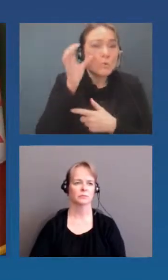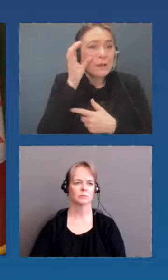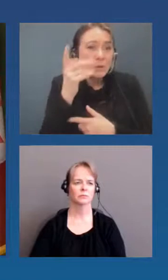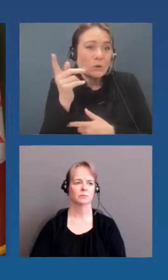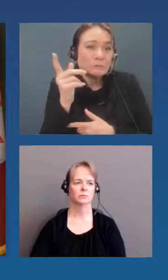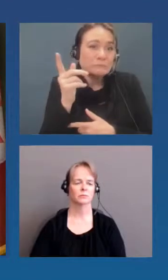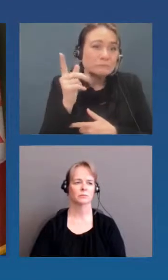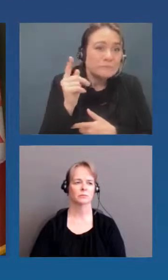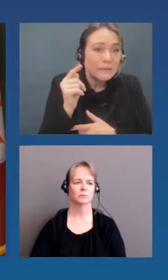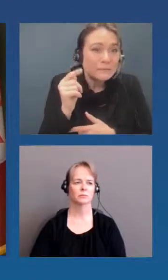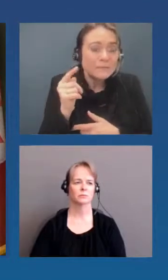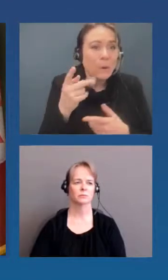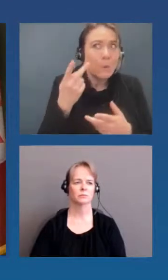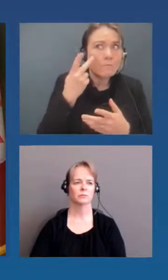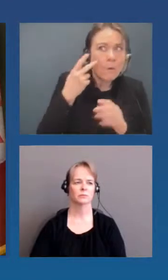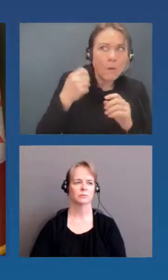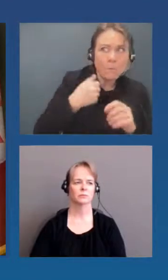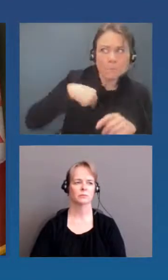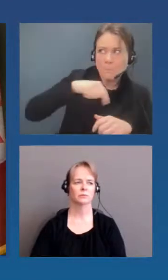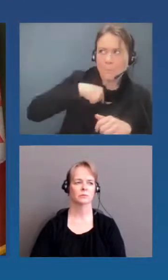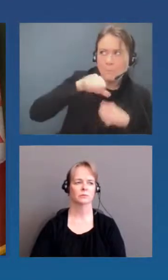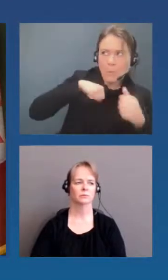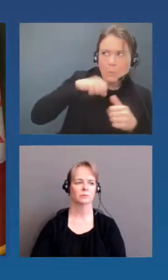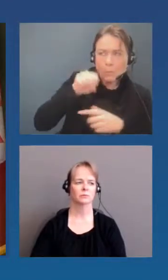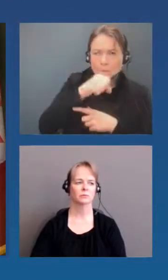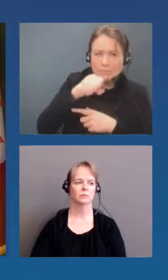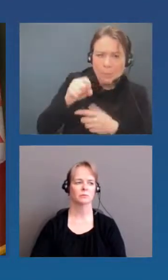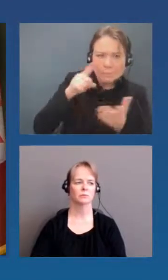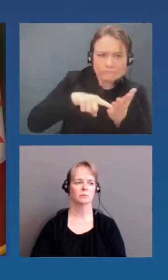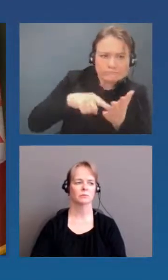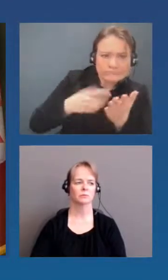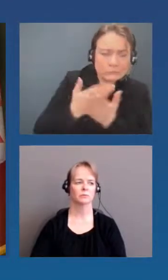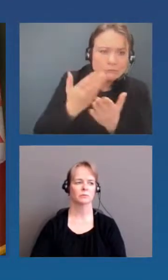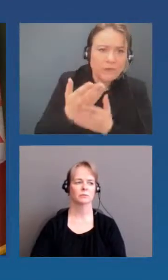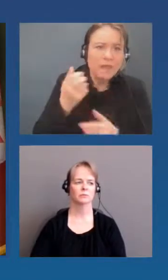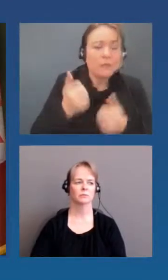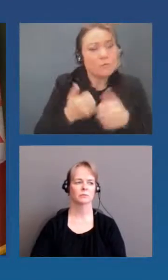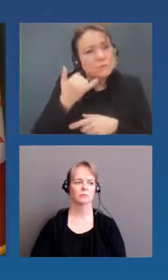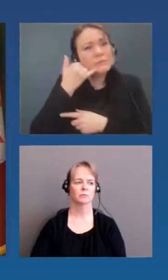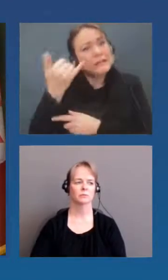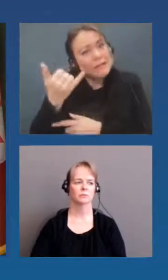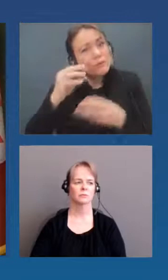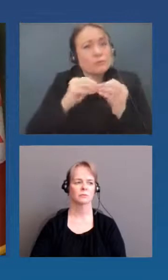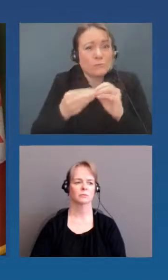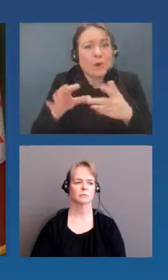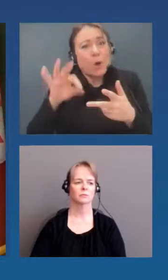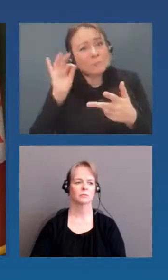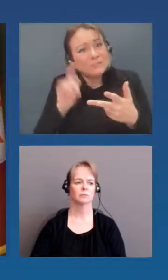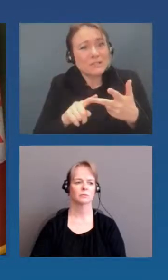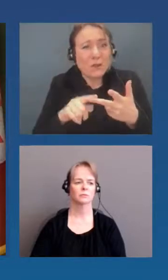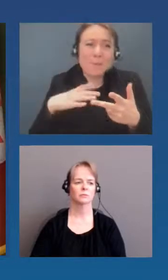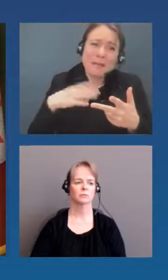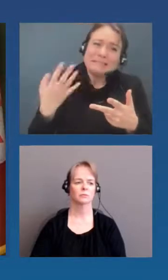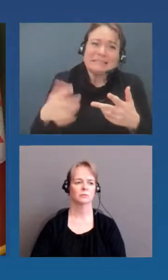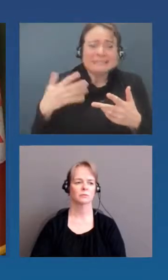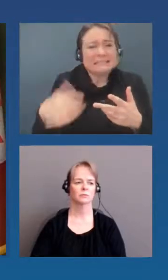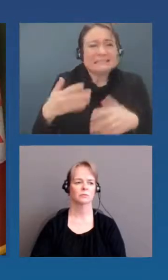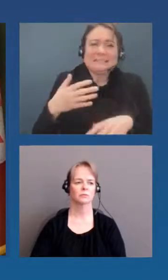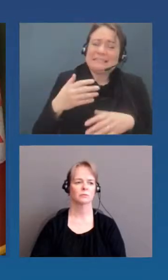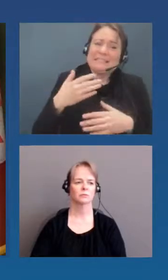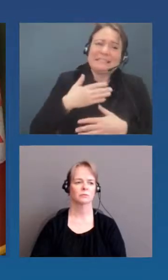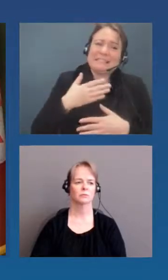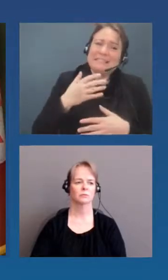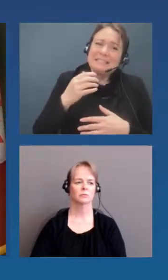savoir s'ils sont éligibles ou non. Et sinon, appeler le numéro, c'est une option, mais on demande aux gens de ne pas appeler le